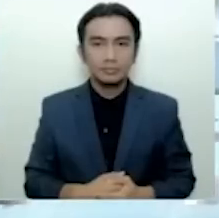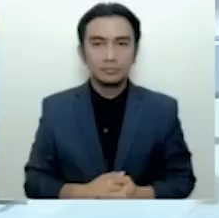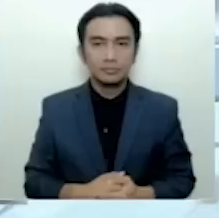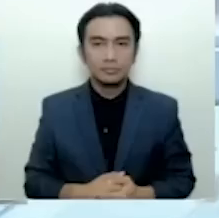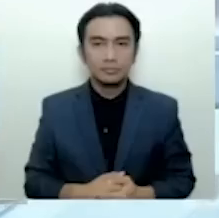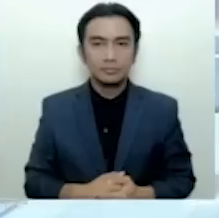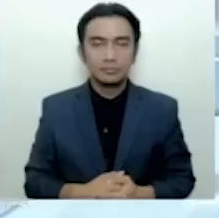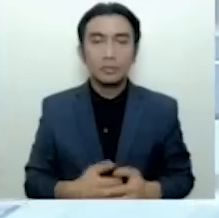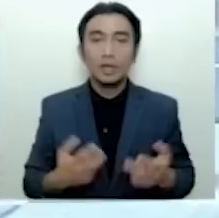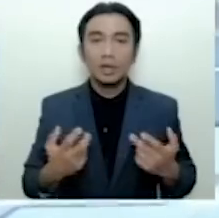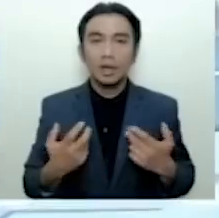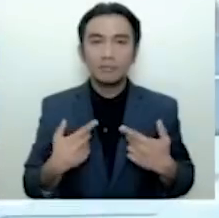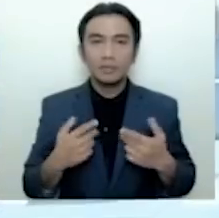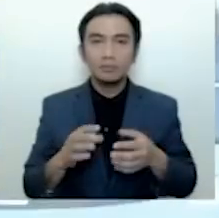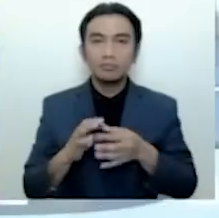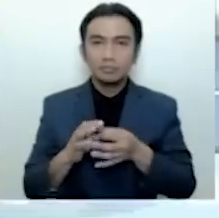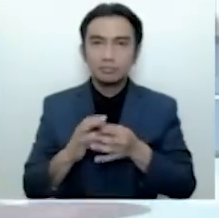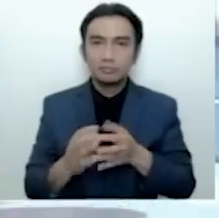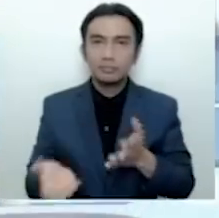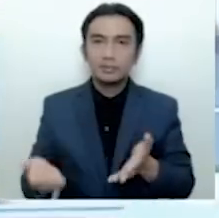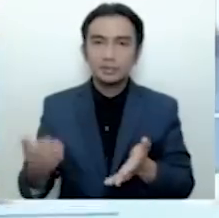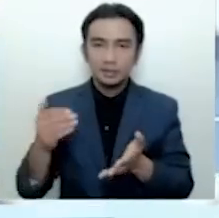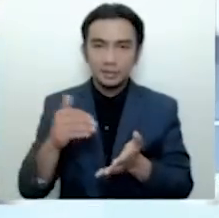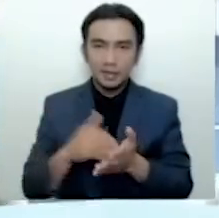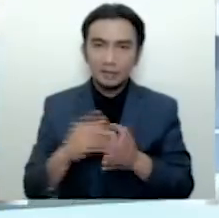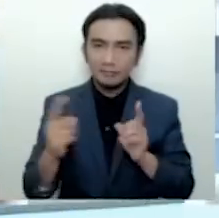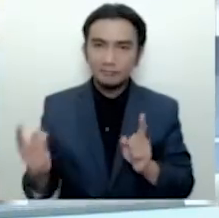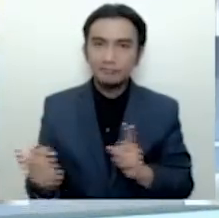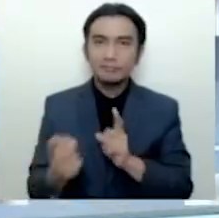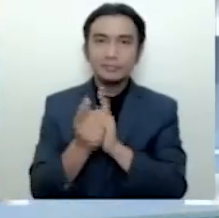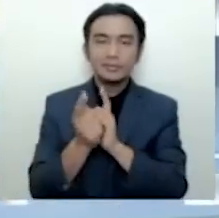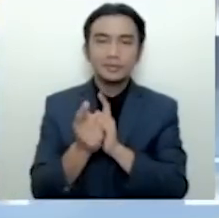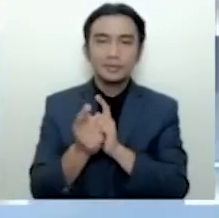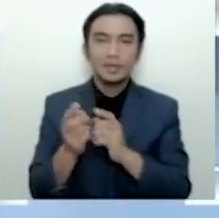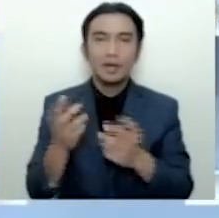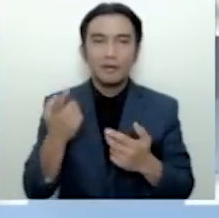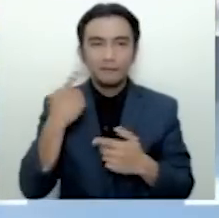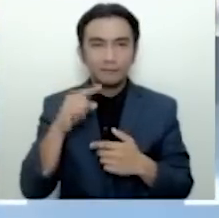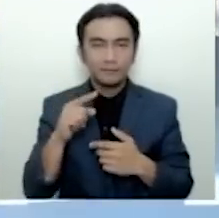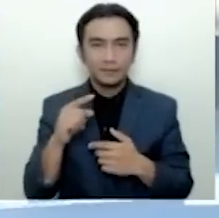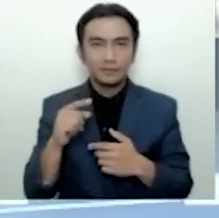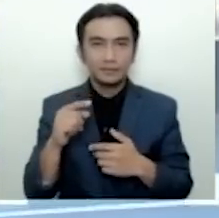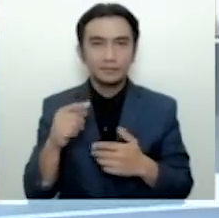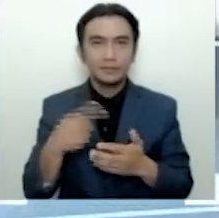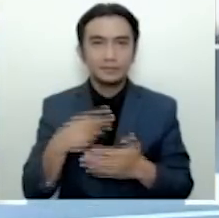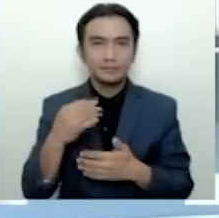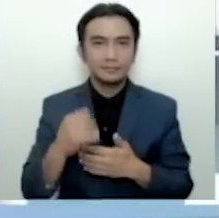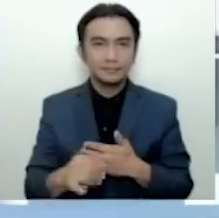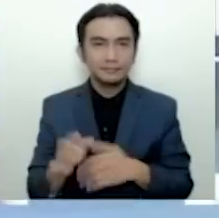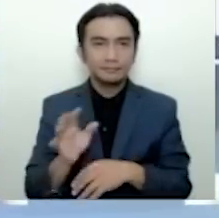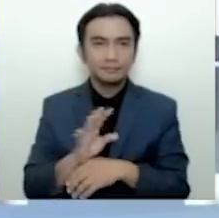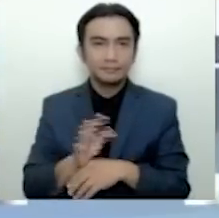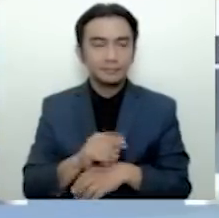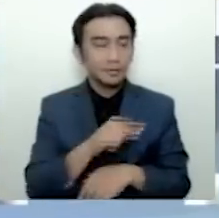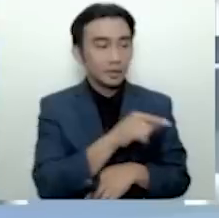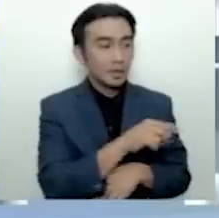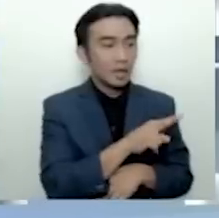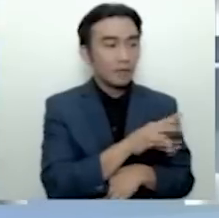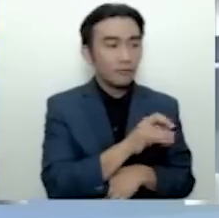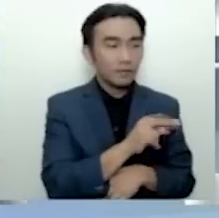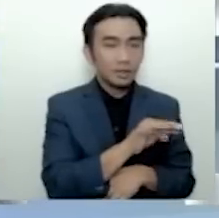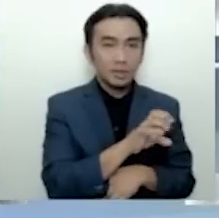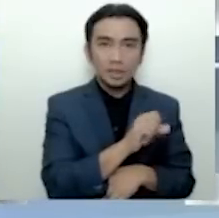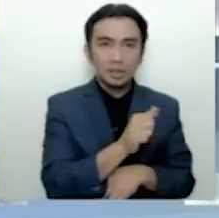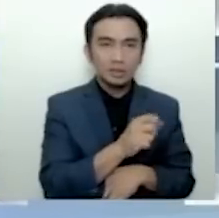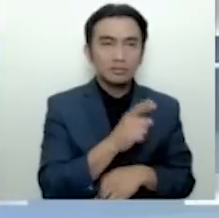Reunited muli sina Vilma Santos at Christopher De Leon para sa isang proyekto. At Vanessa Hudgens, sinusulit ang